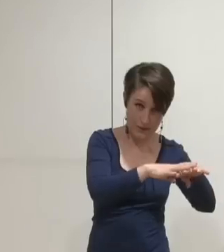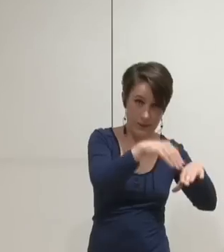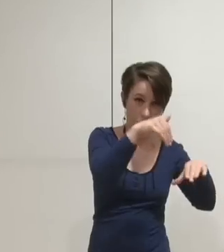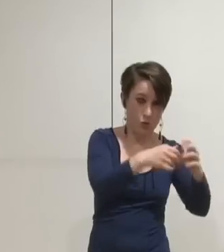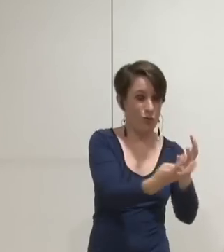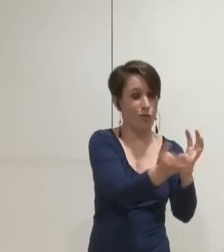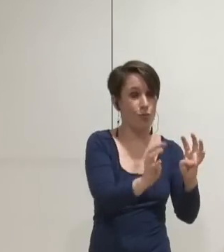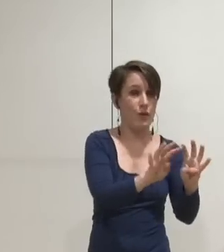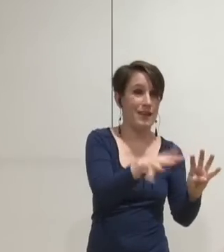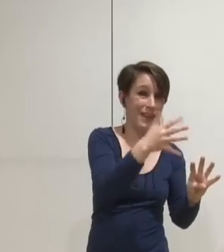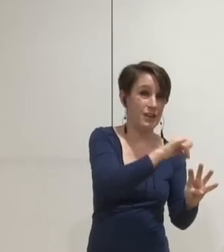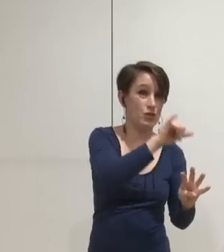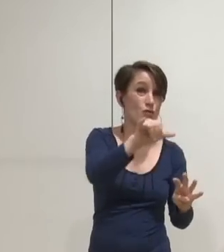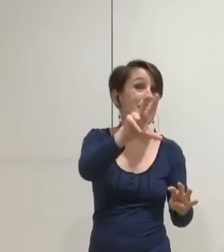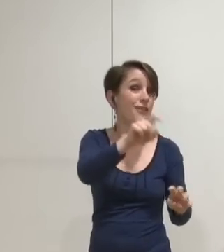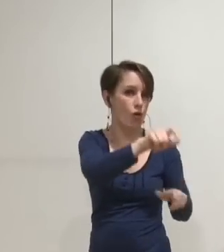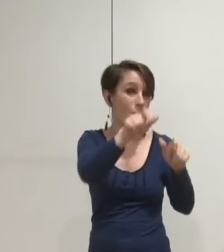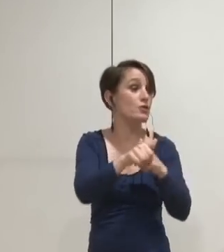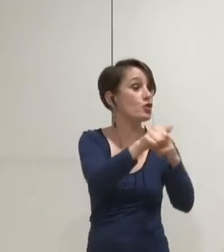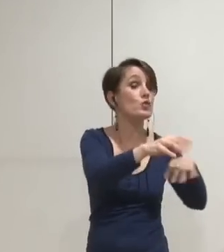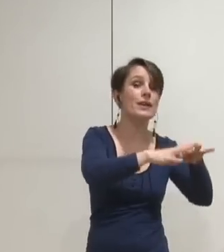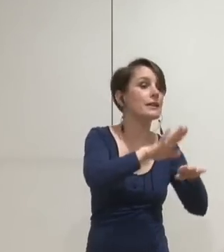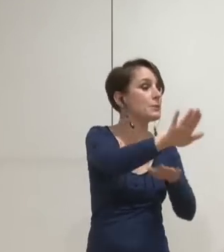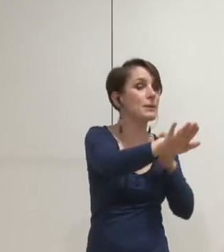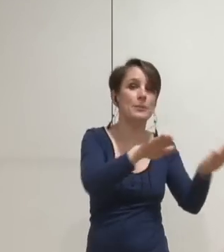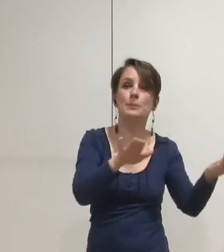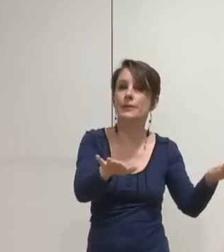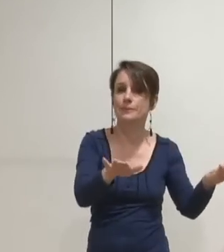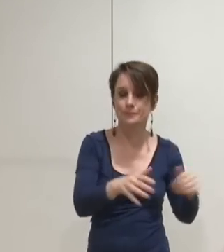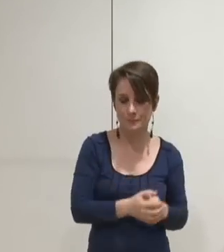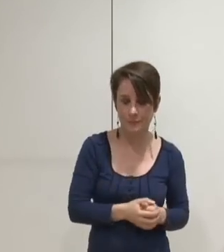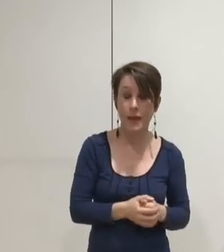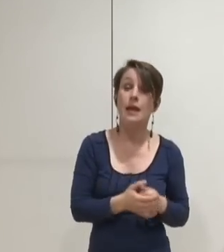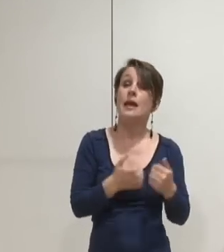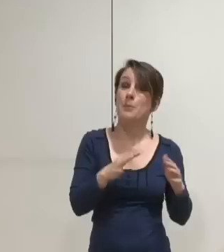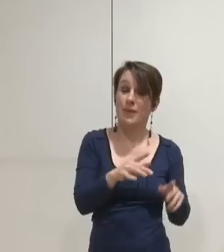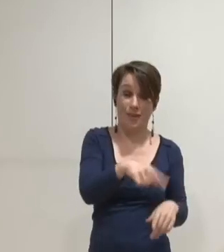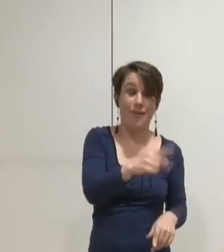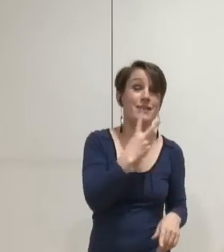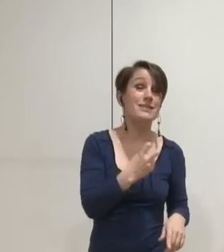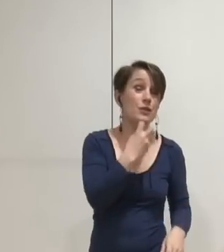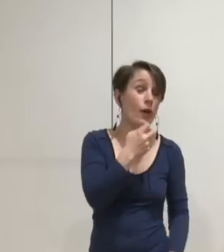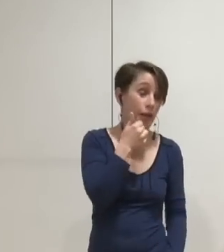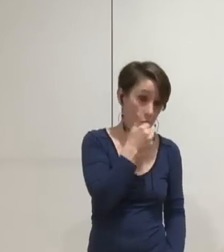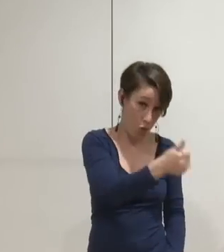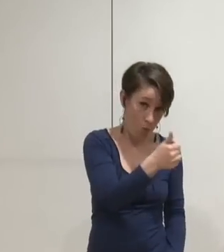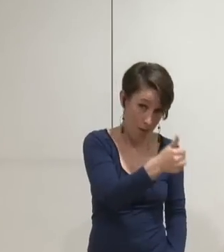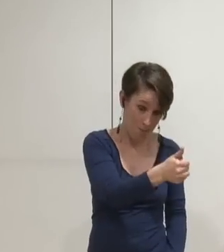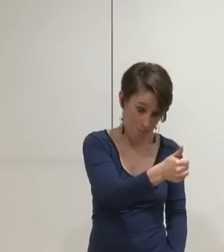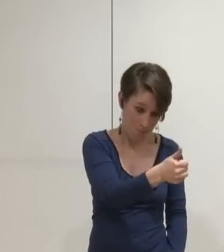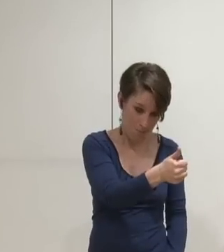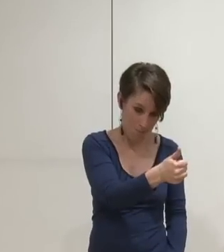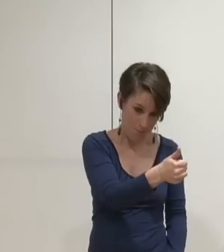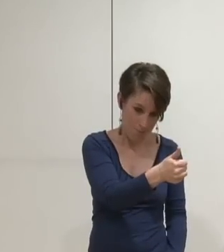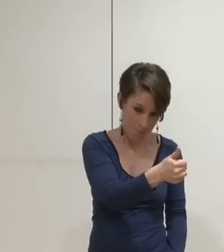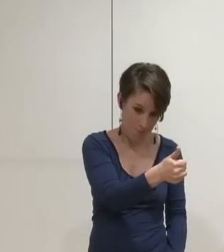et 30 personnes selon les les quartiers mais ce seront aux citoyens eux-même en associant les